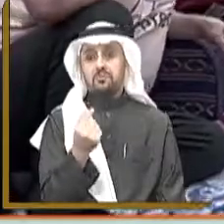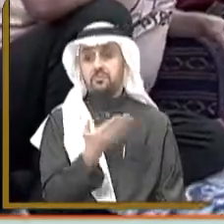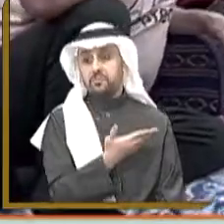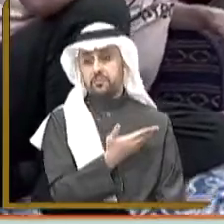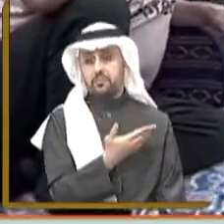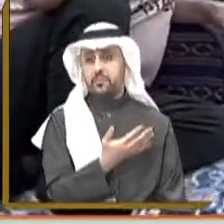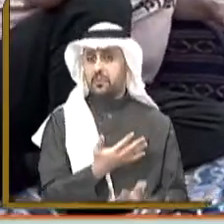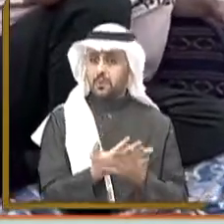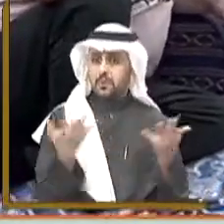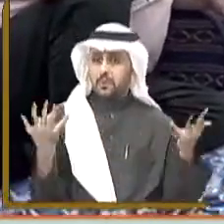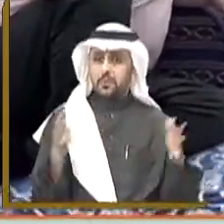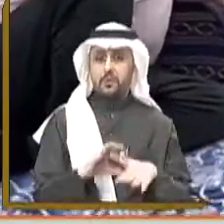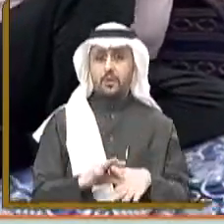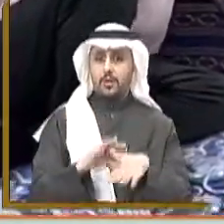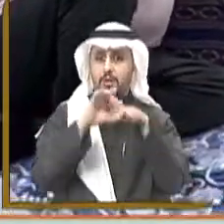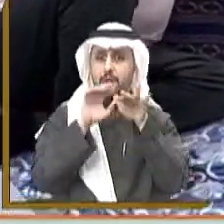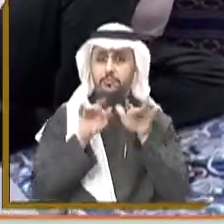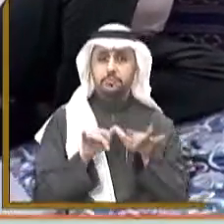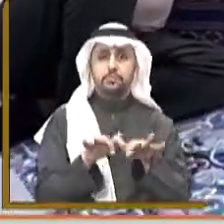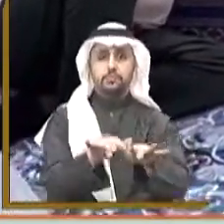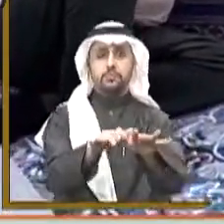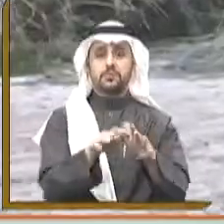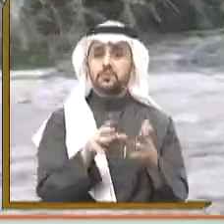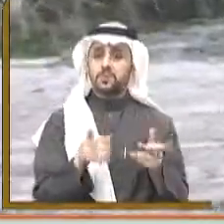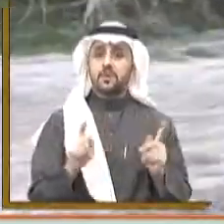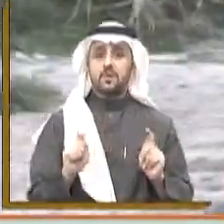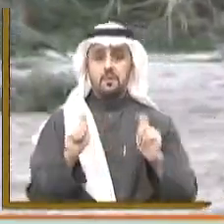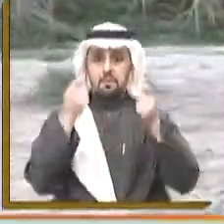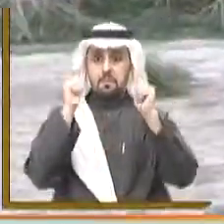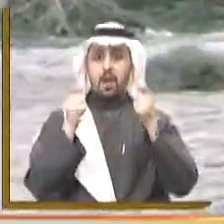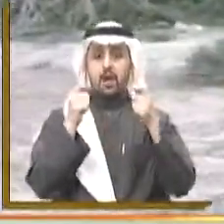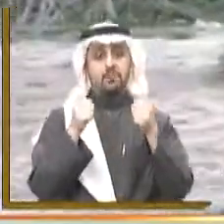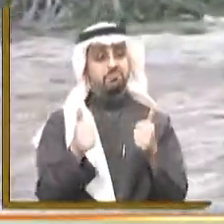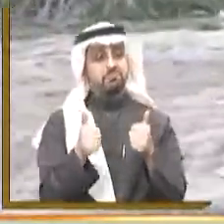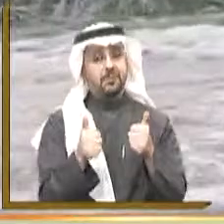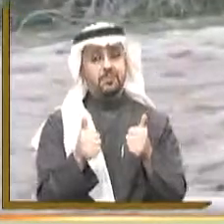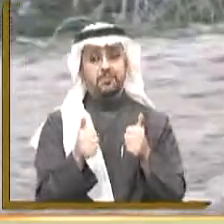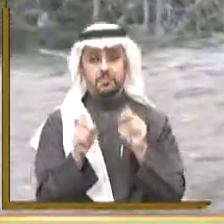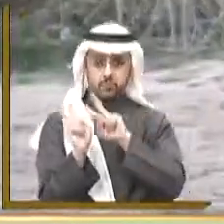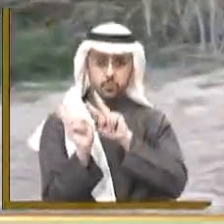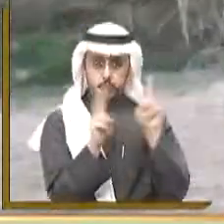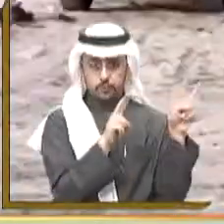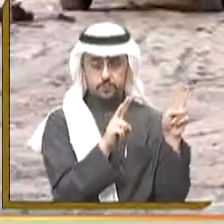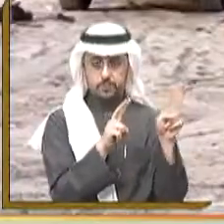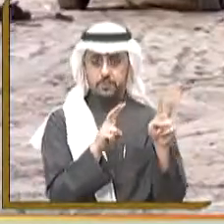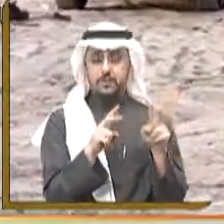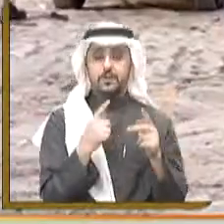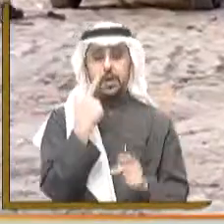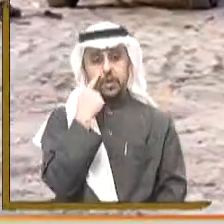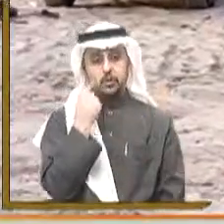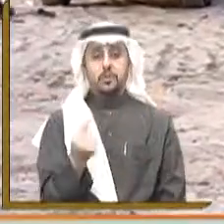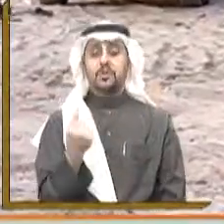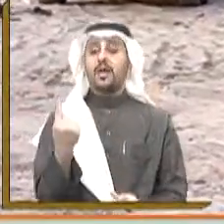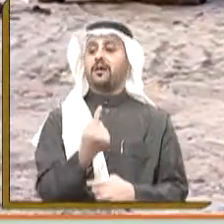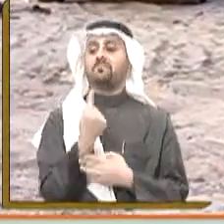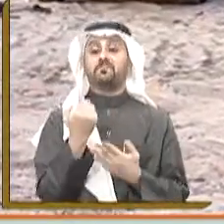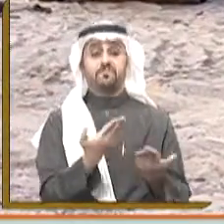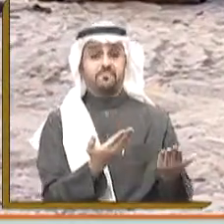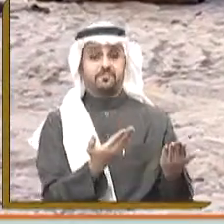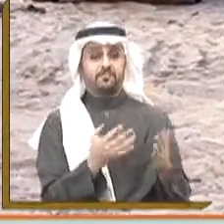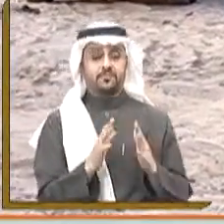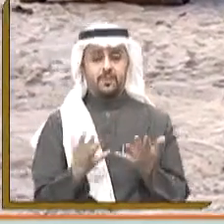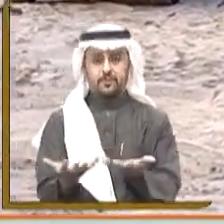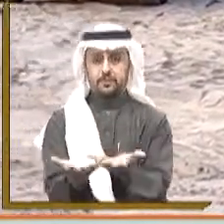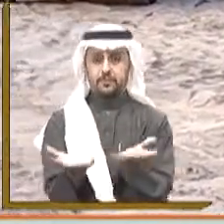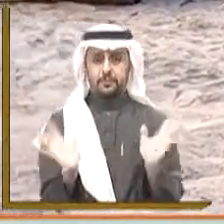الشتوية في تهامة الباحة للاستمتاع بالطبيعة الخلابة في جنبات هذا